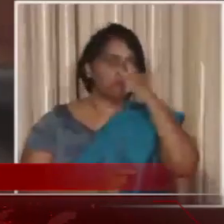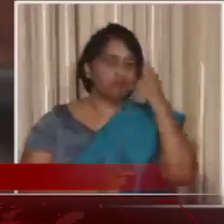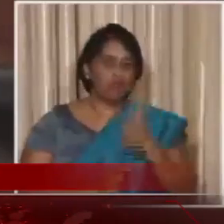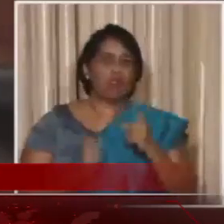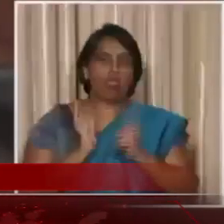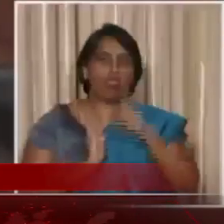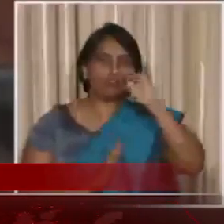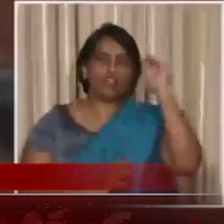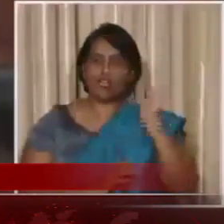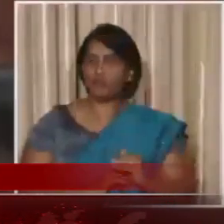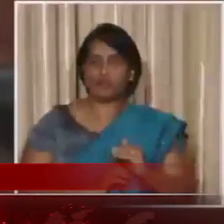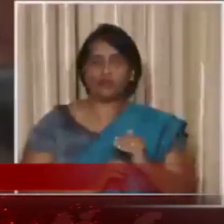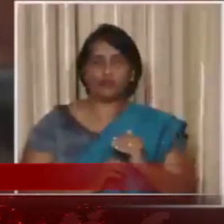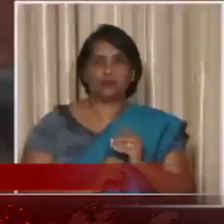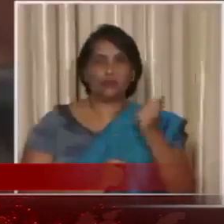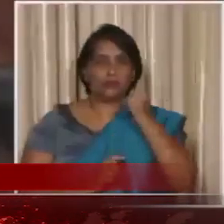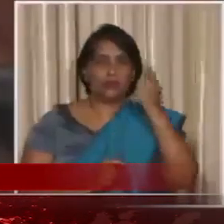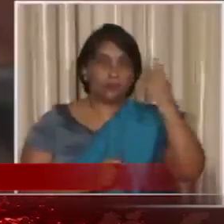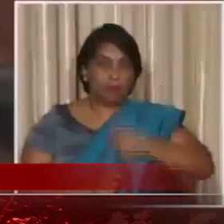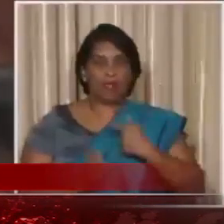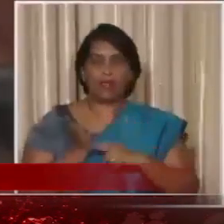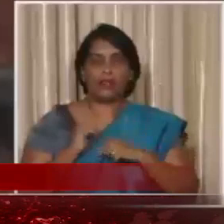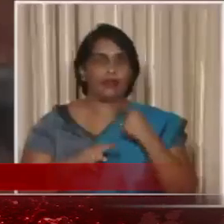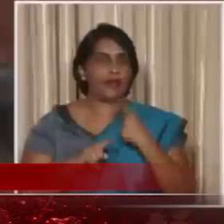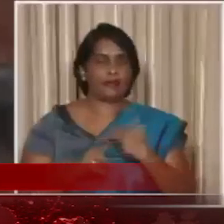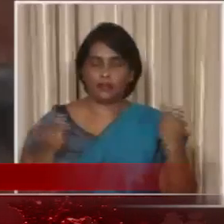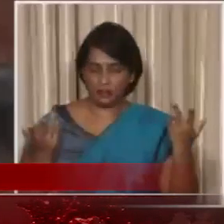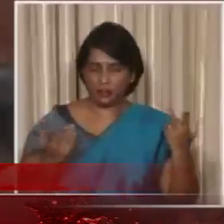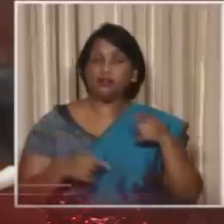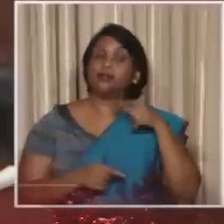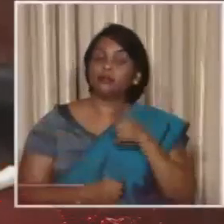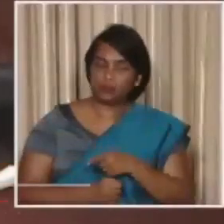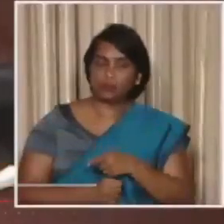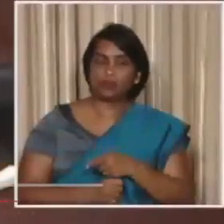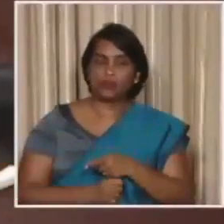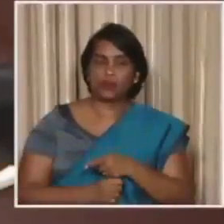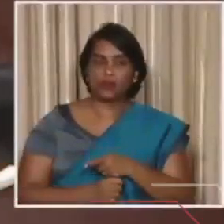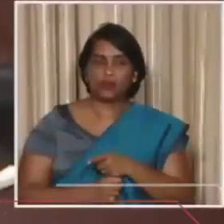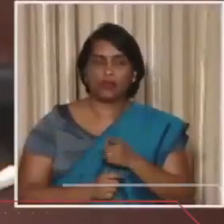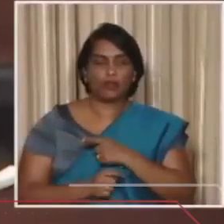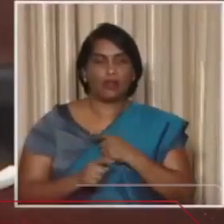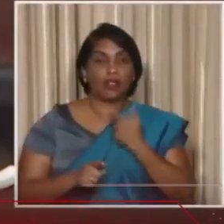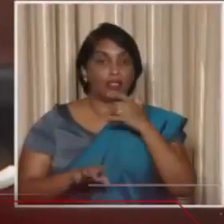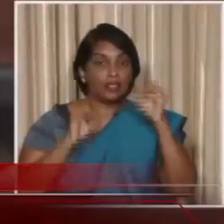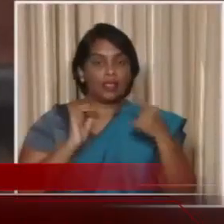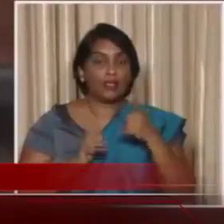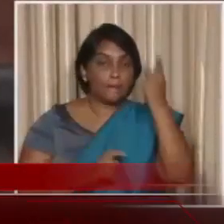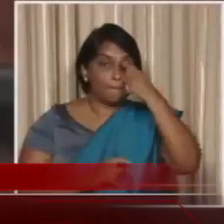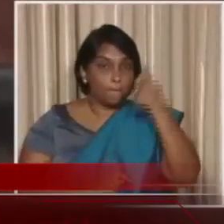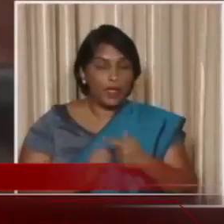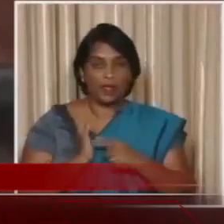වඩා අඩු වැටුප පේයි ටැක්ස් එක නැත්ති. දැන් මේකෙන් මොකද කරන්නේ? දැන් වත්ති කෙනාට පේයි ටැක්ස් එක වදින්නේ නැහැ. වදින්නේ